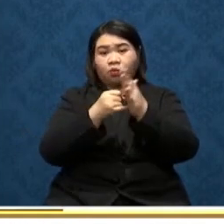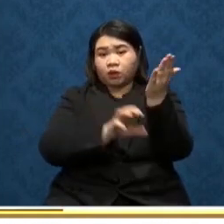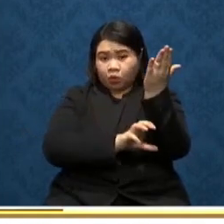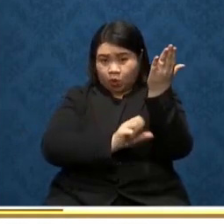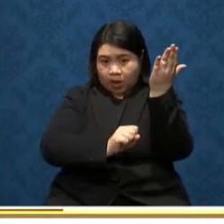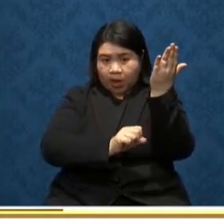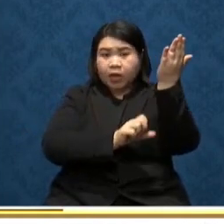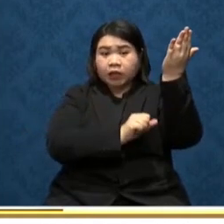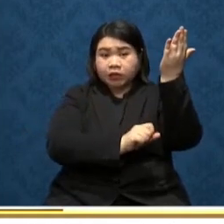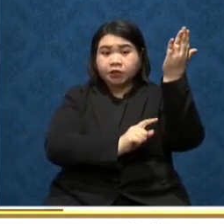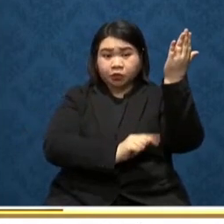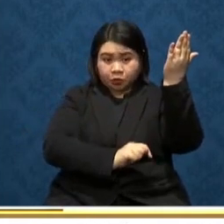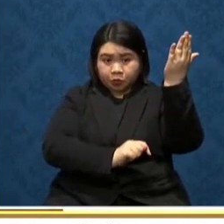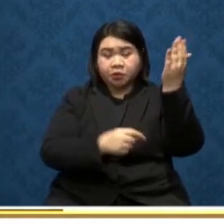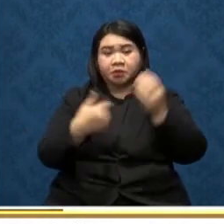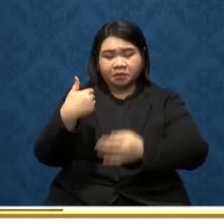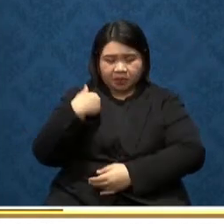อ